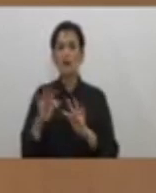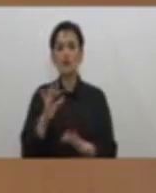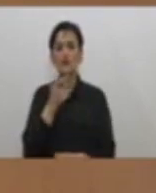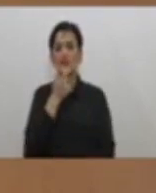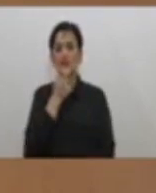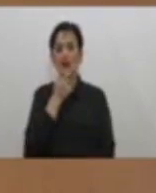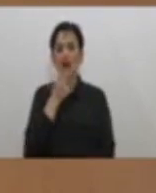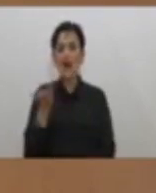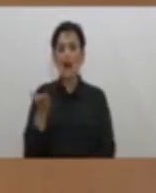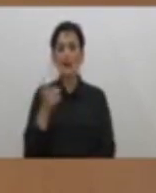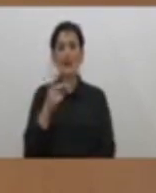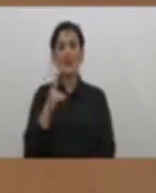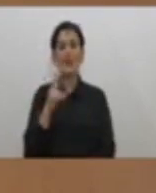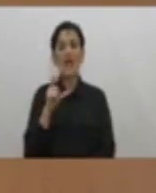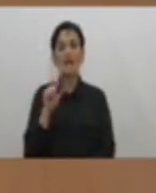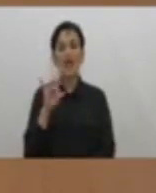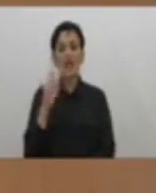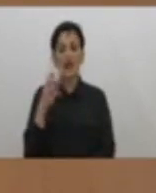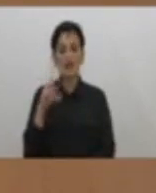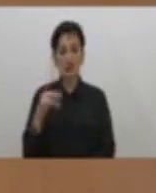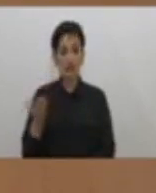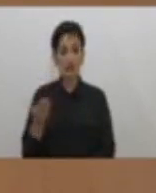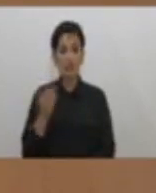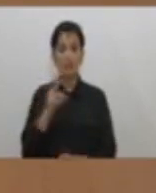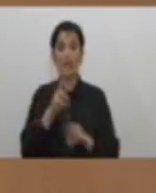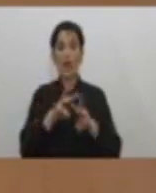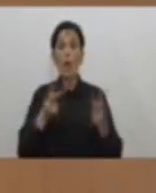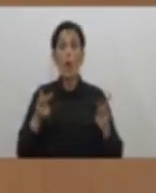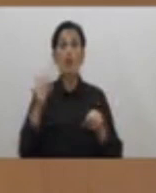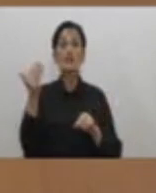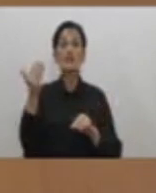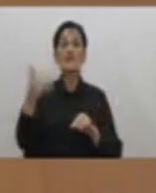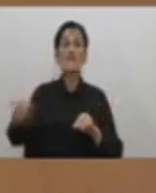სააკაშვილი პეზერაშვილი ასე რომ ოლიგარქები მოიკითხეთ